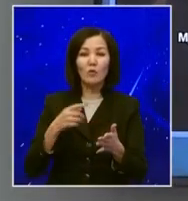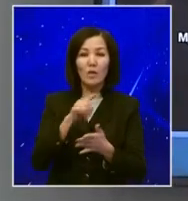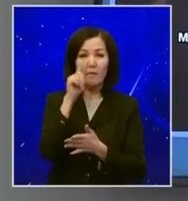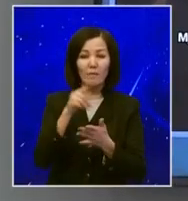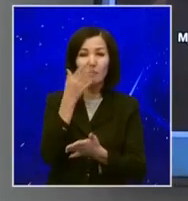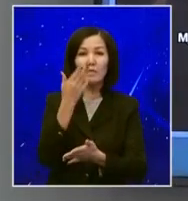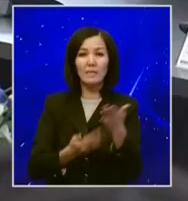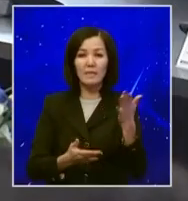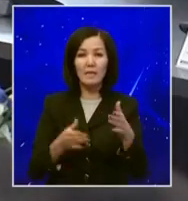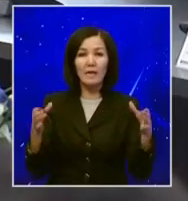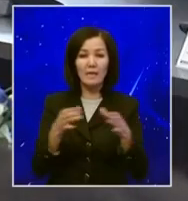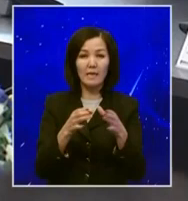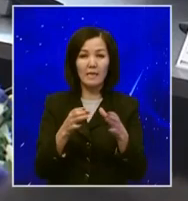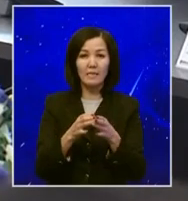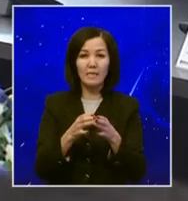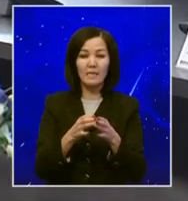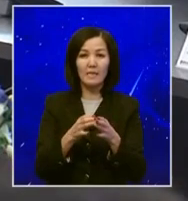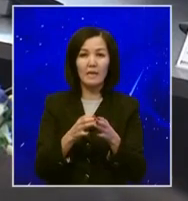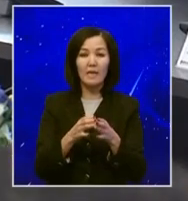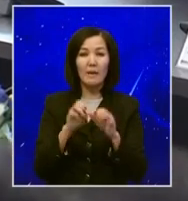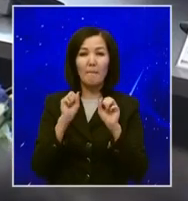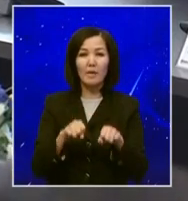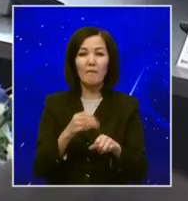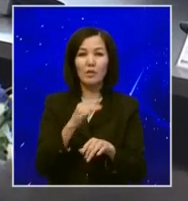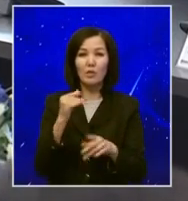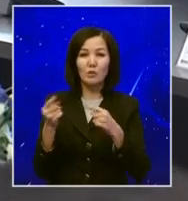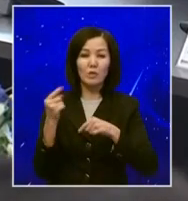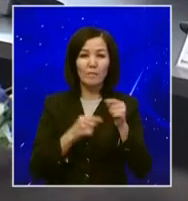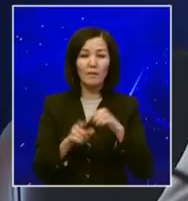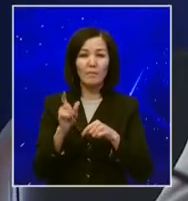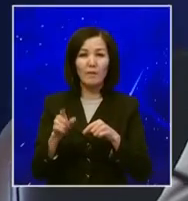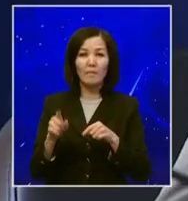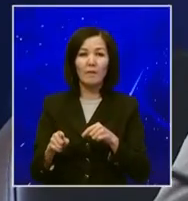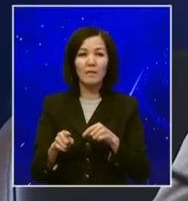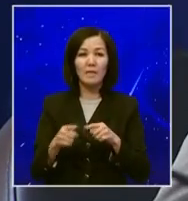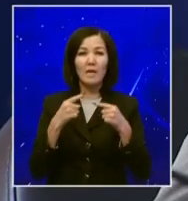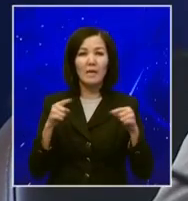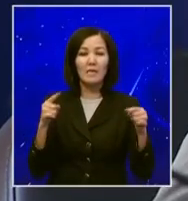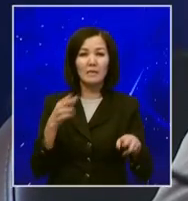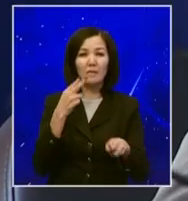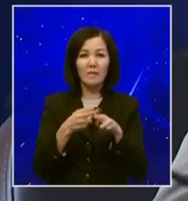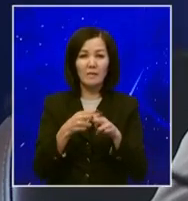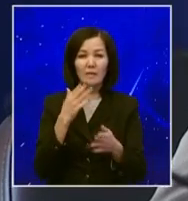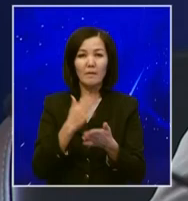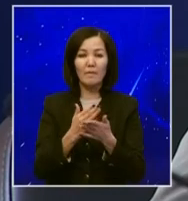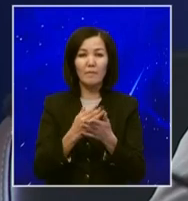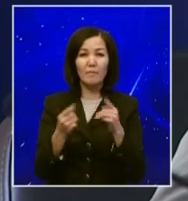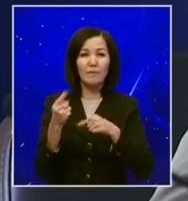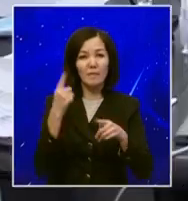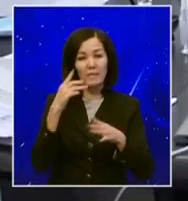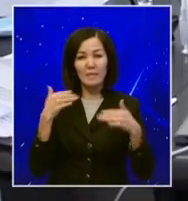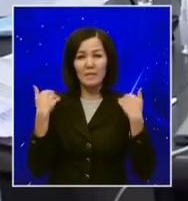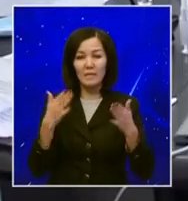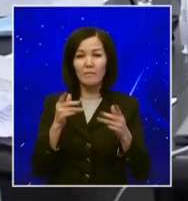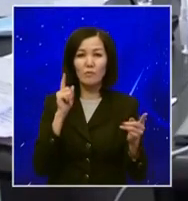задали представители организации, отстаивающие права жетсузских предпринимателей. Названы различные барьеры при развитии бизнес-инициатив.